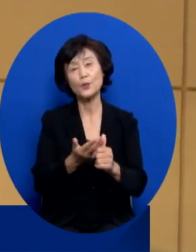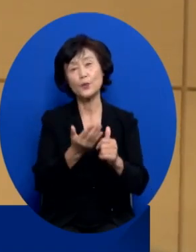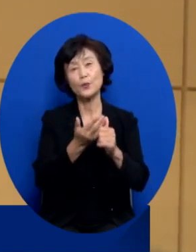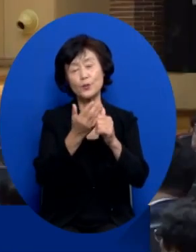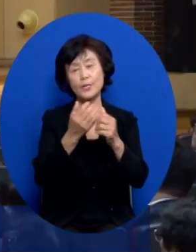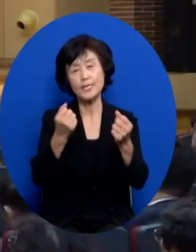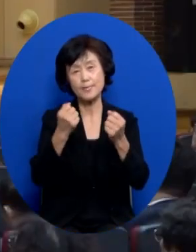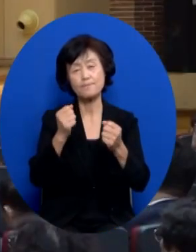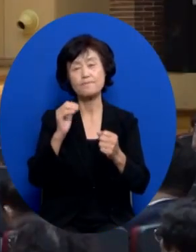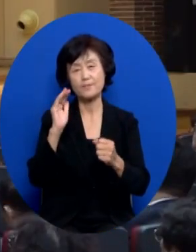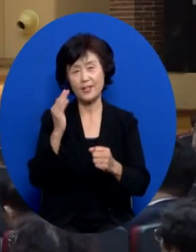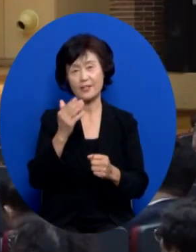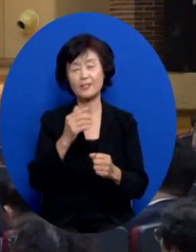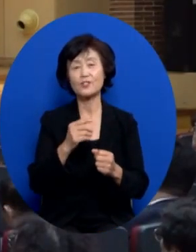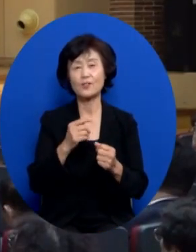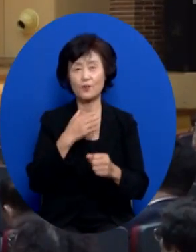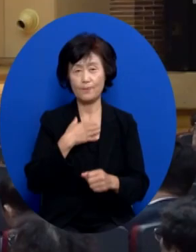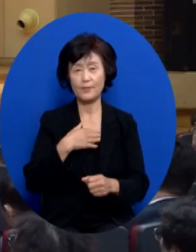생각합니다